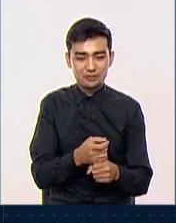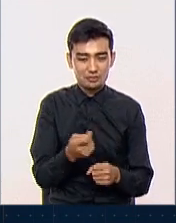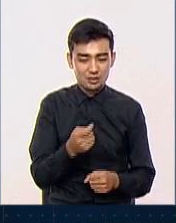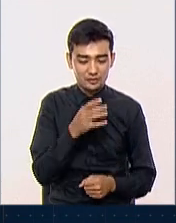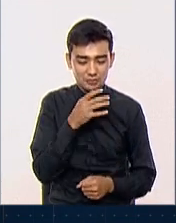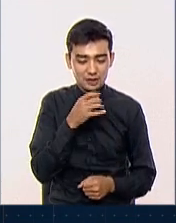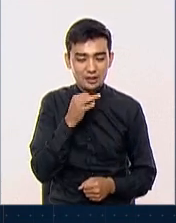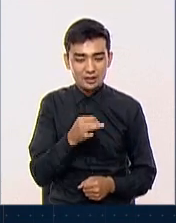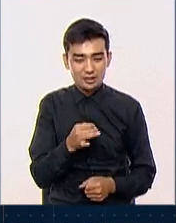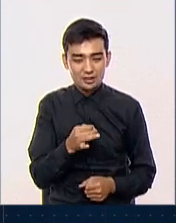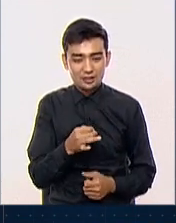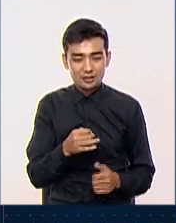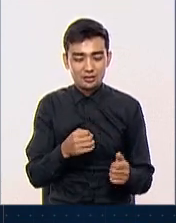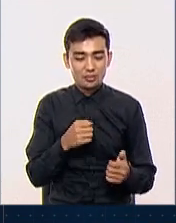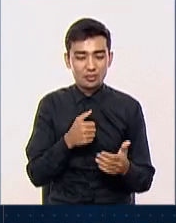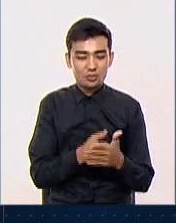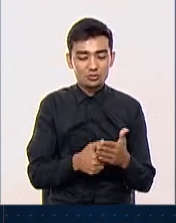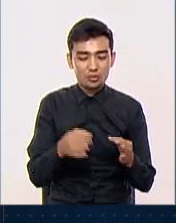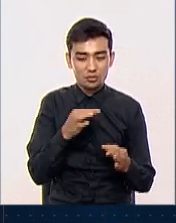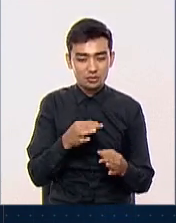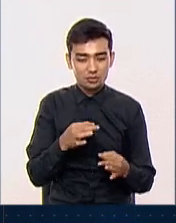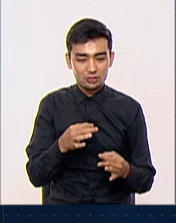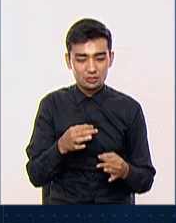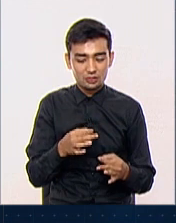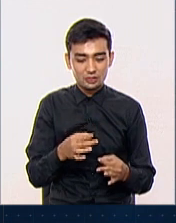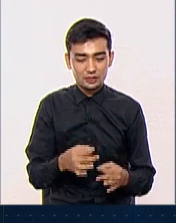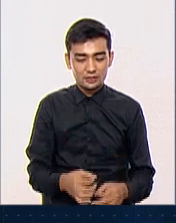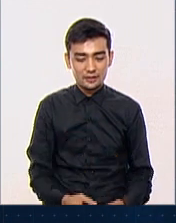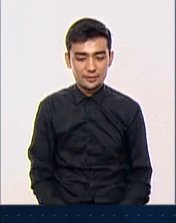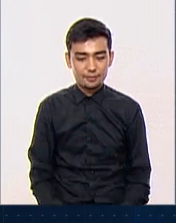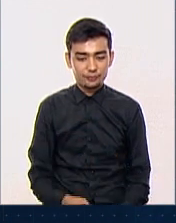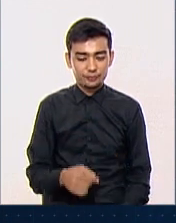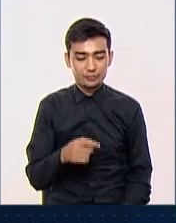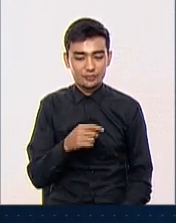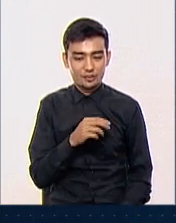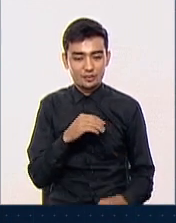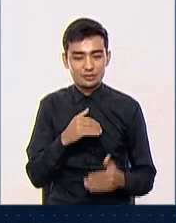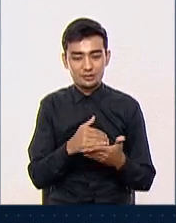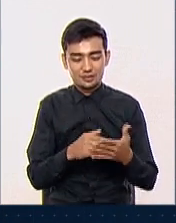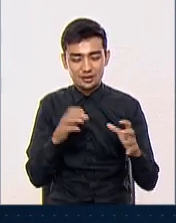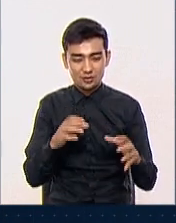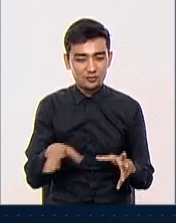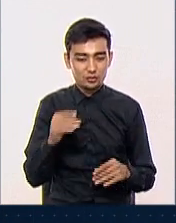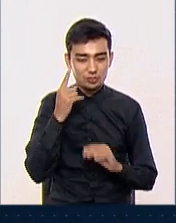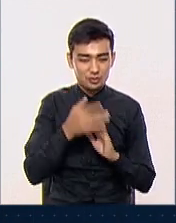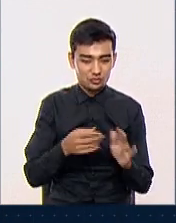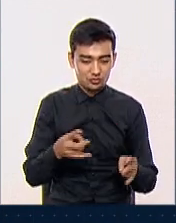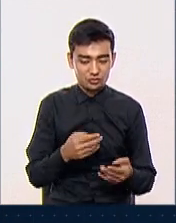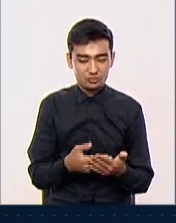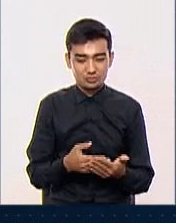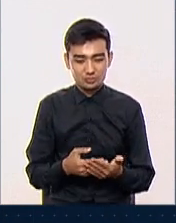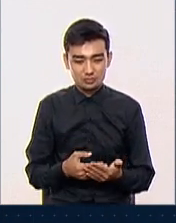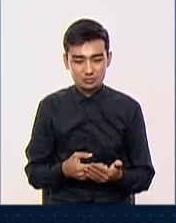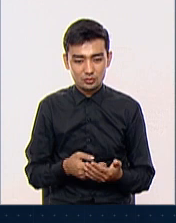хорошим должно быть так что игры вы должны быть тем понятно на вперед на свете в ручном режиме